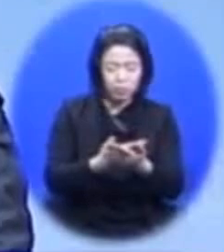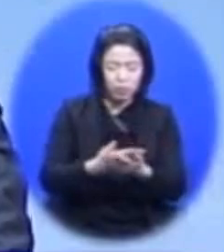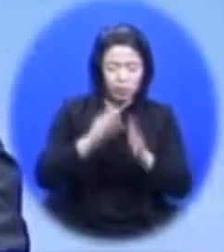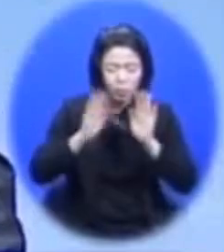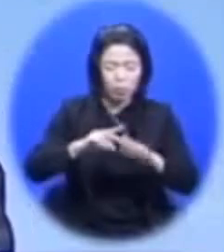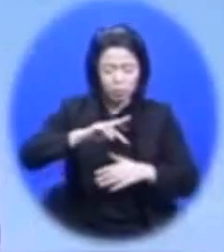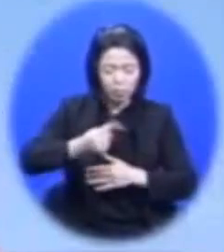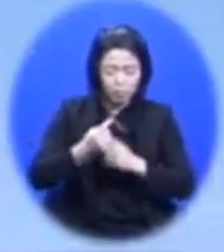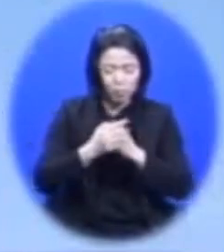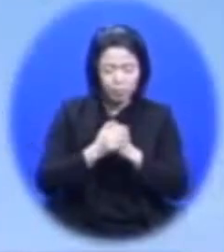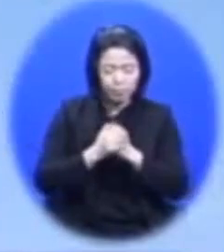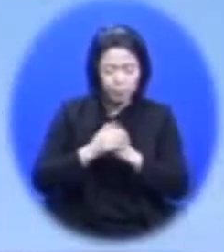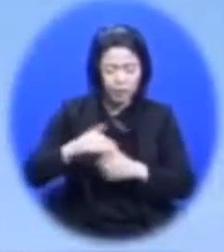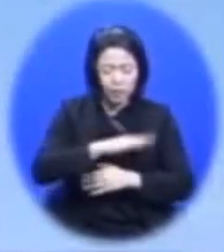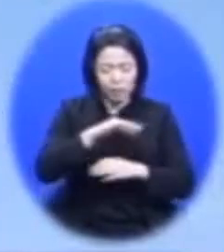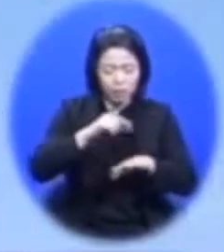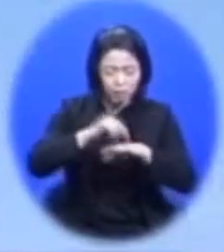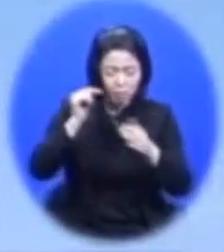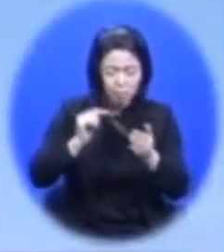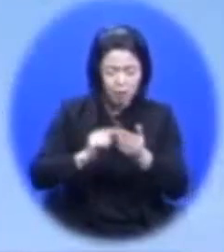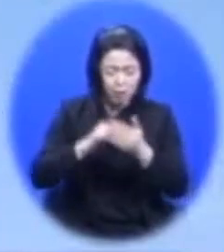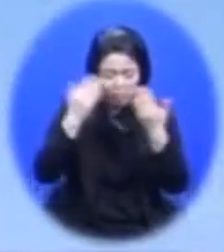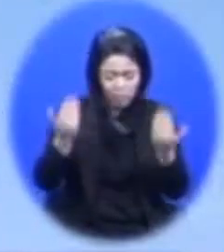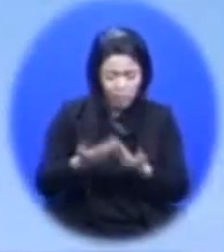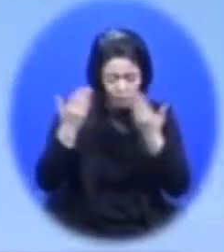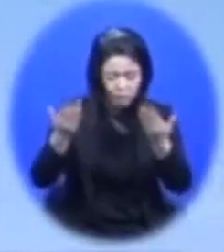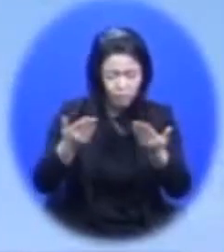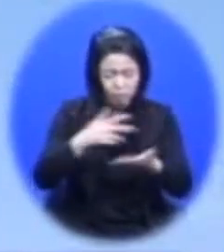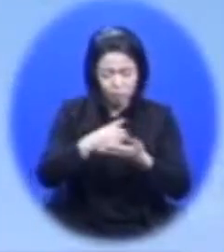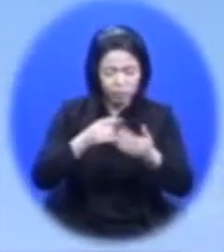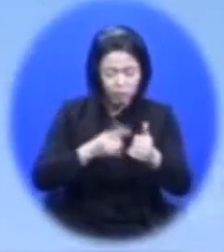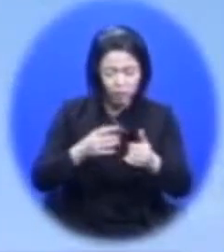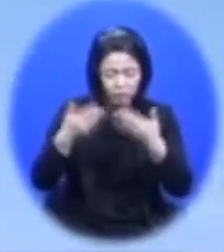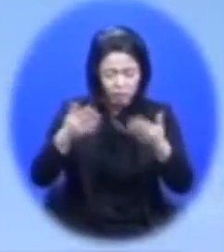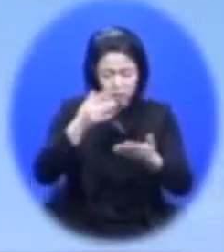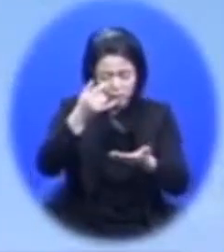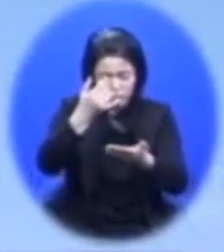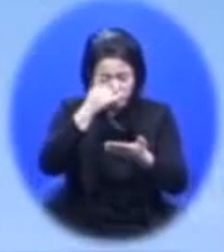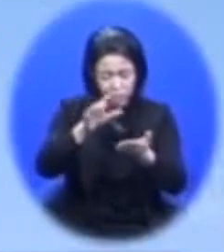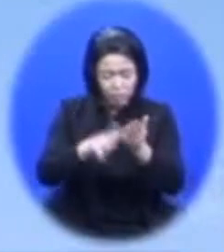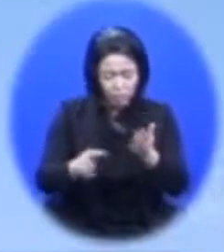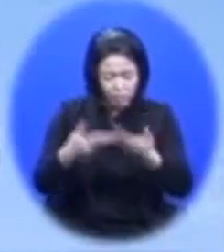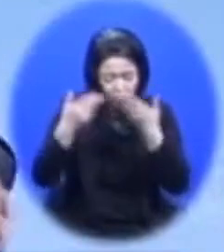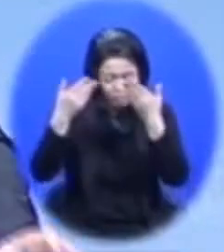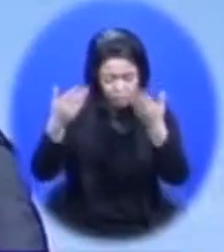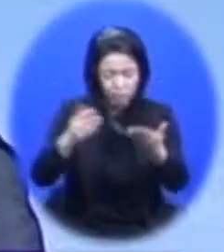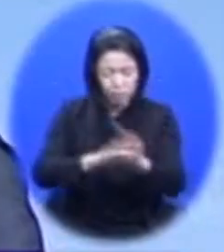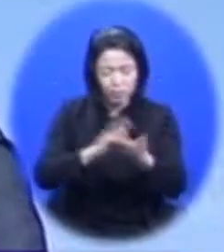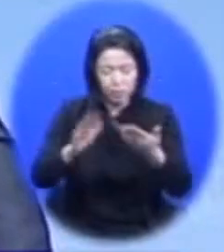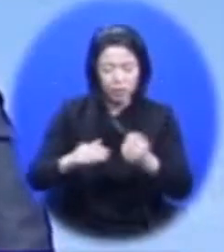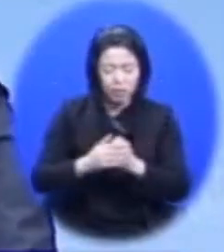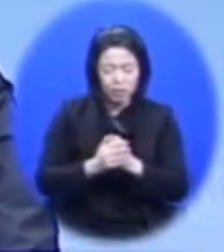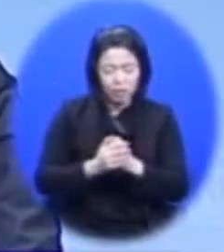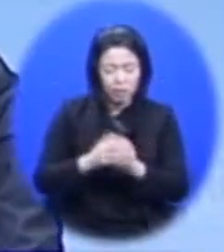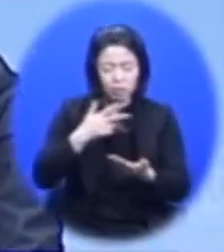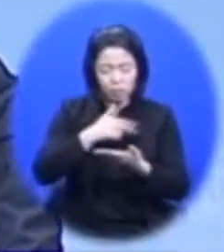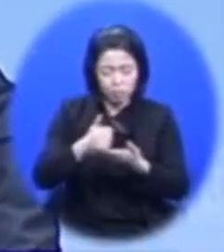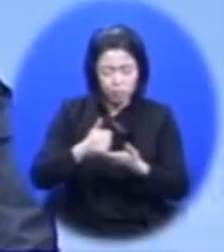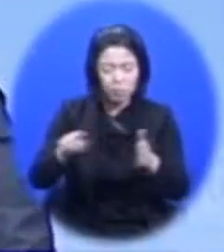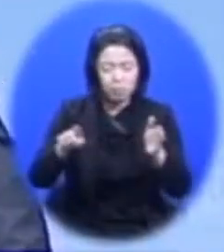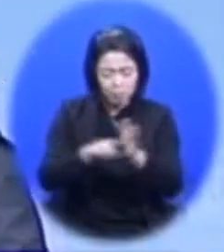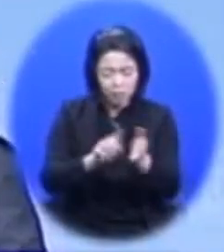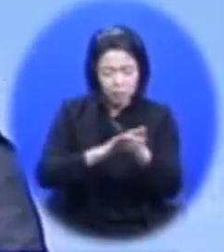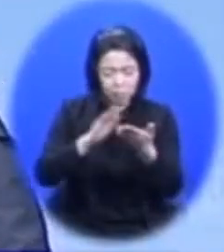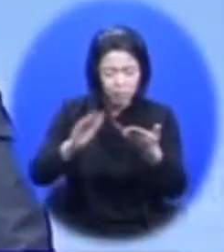오늘도 저의 마음을 다하여 주님께 드린 이 예물을 주님 봉헌해 드립니다. 주님